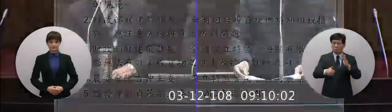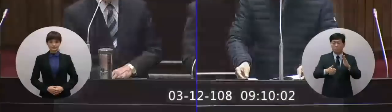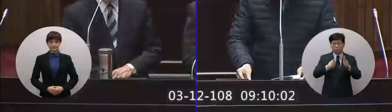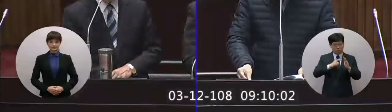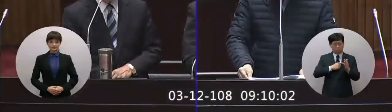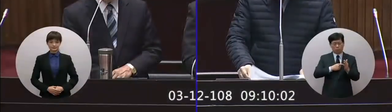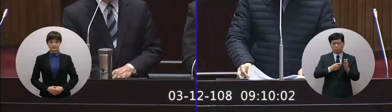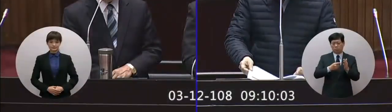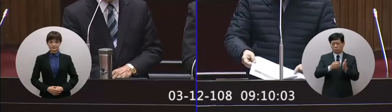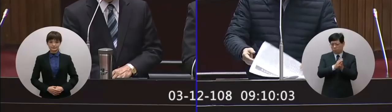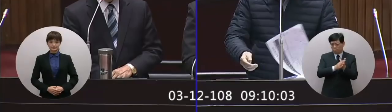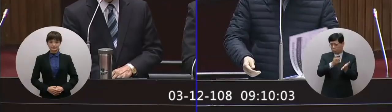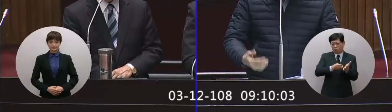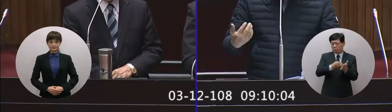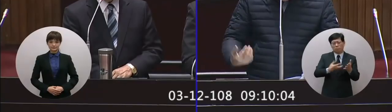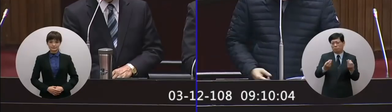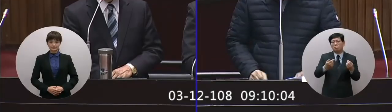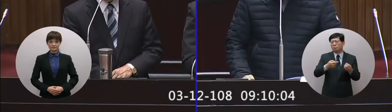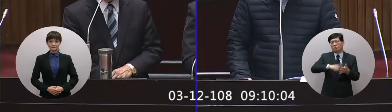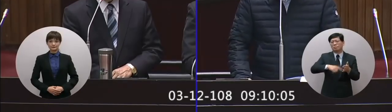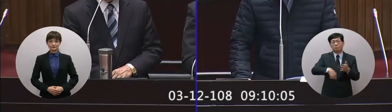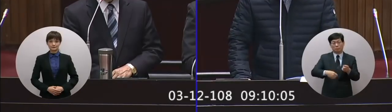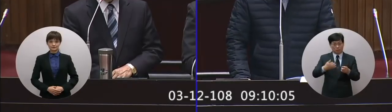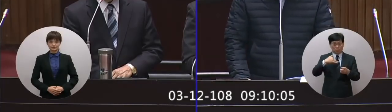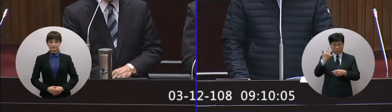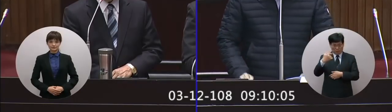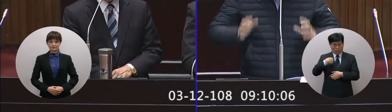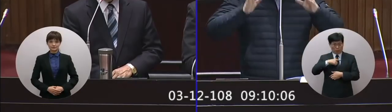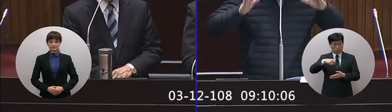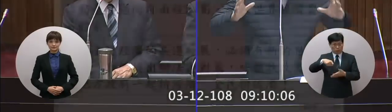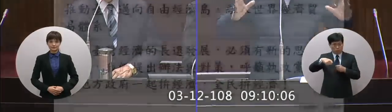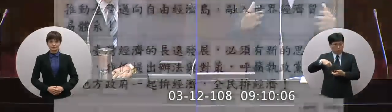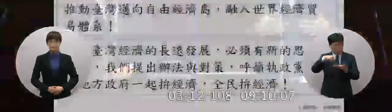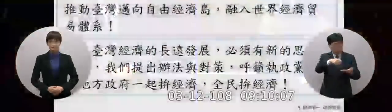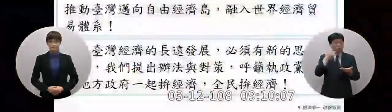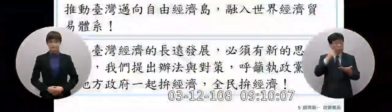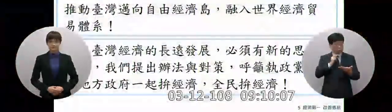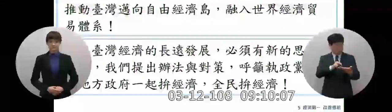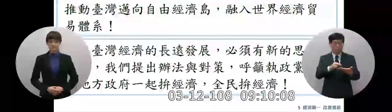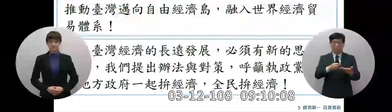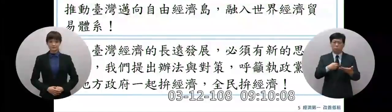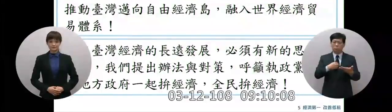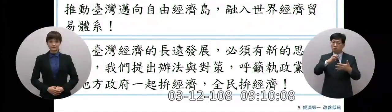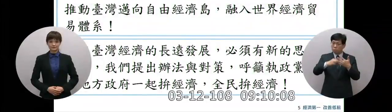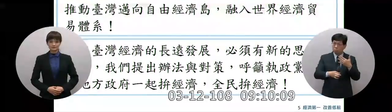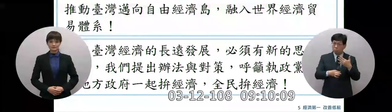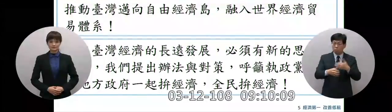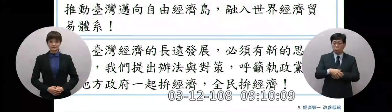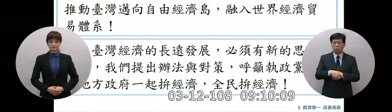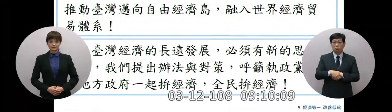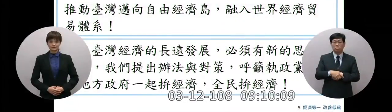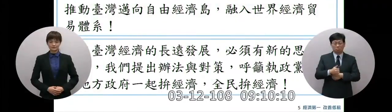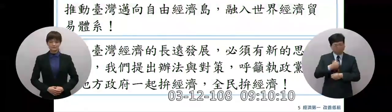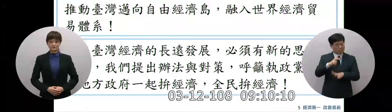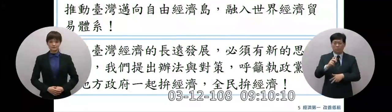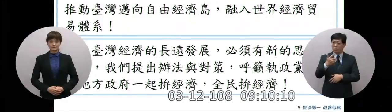我的要求很简单呐、啊。我的版本出来之后，假设认为我的版本，老蒋，